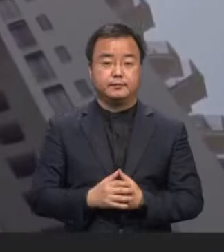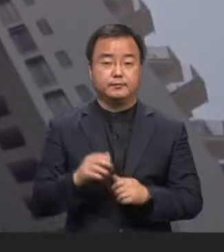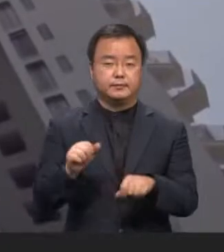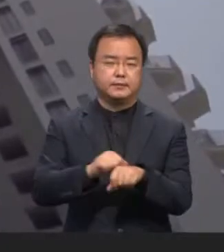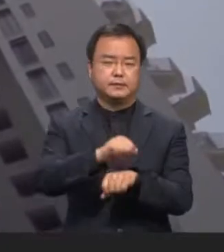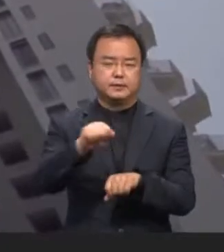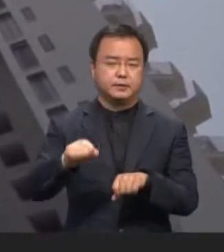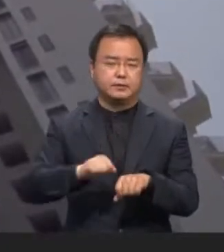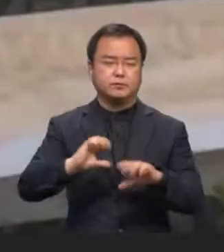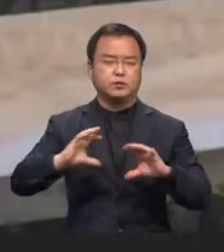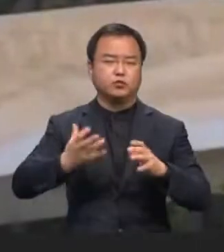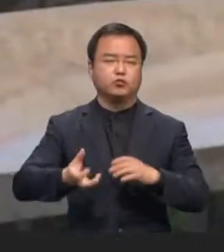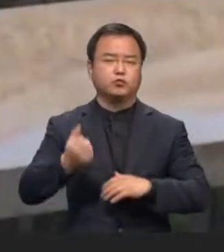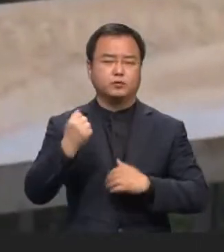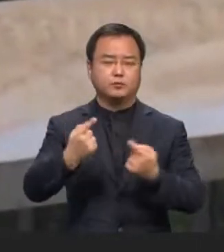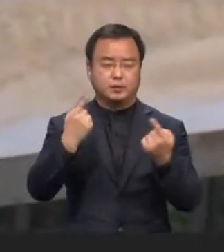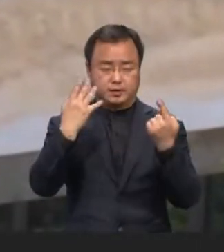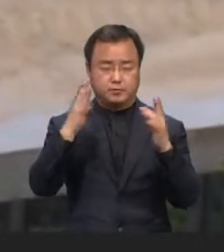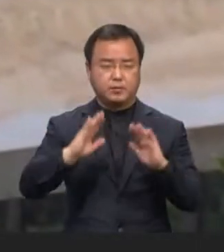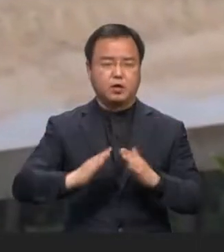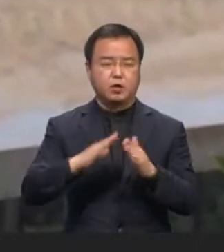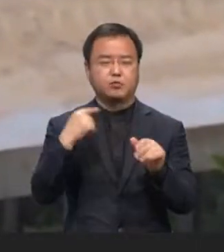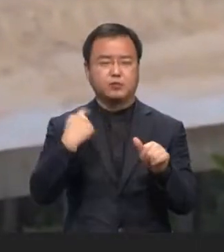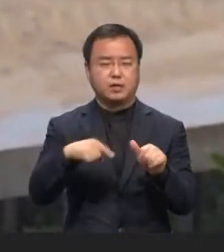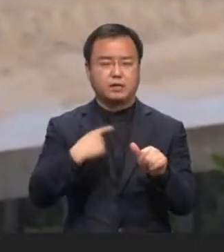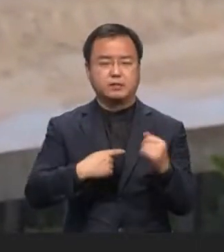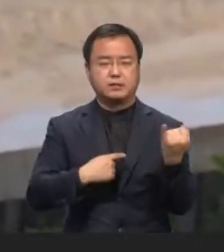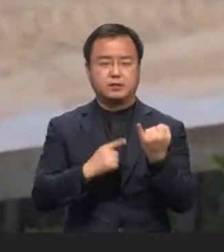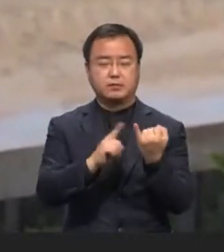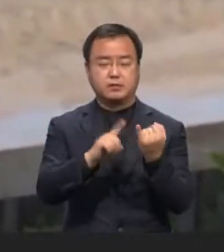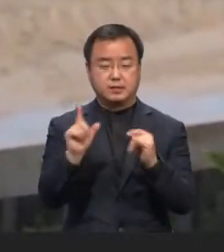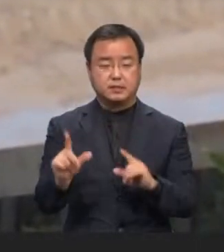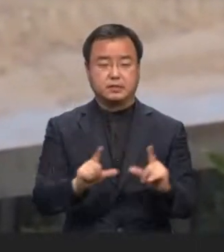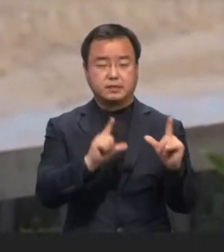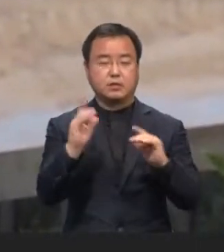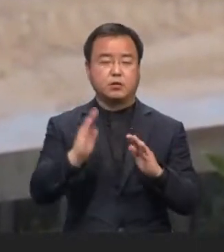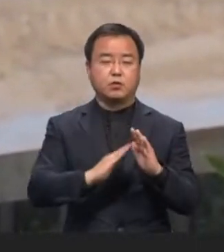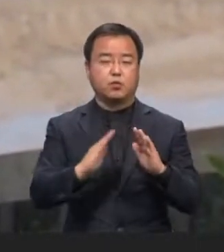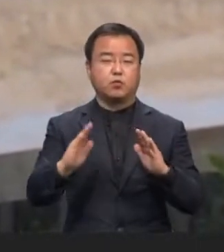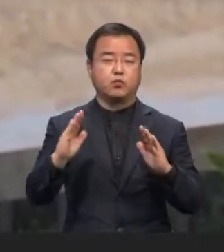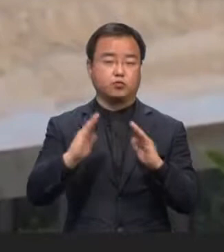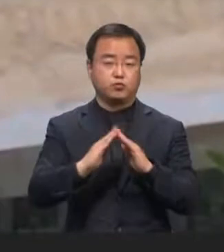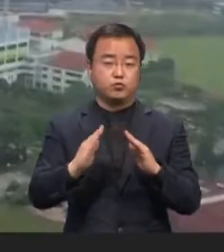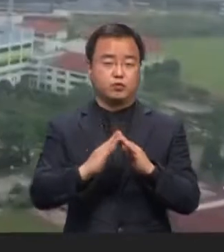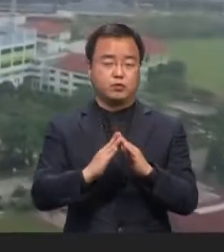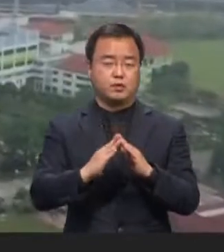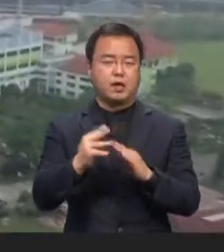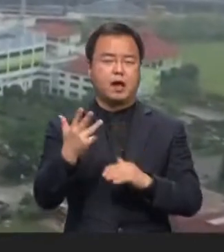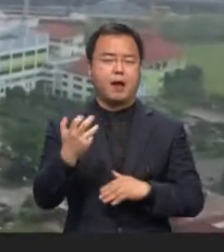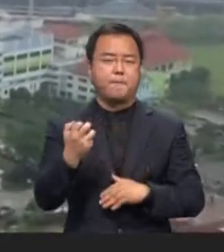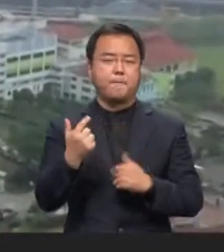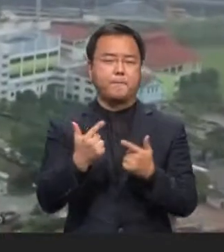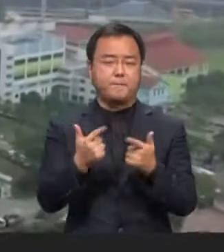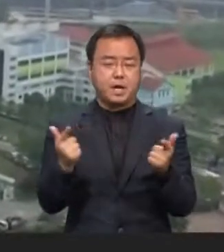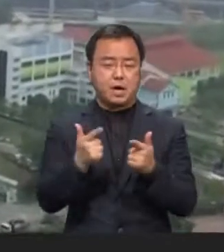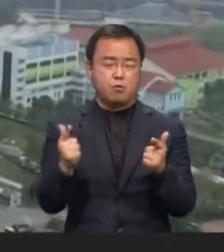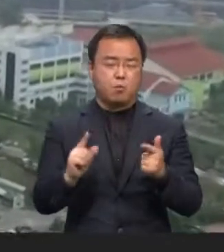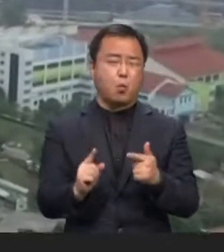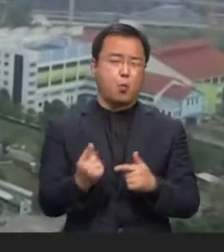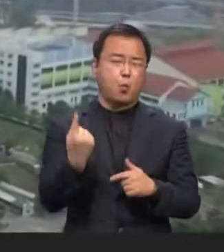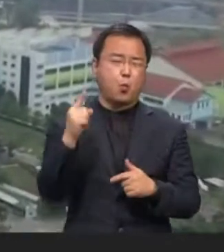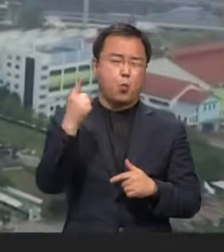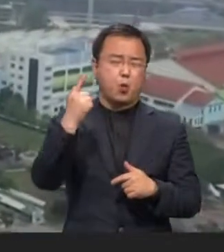싱가포르 국립대학에서 건축을 가르치는 이 여성이 살고 있는 공공주택. 86층 최신 스타일의 고층